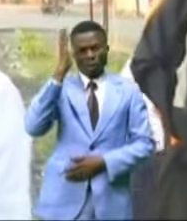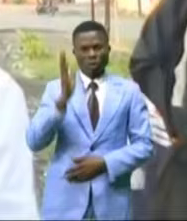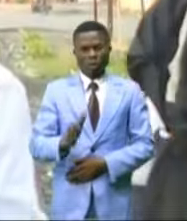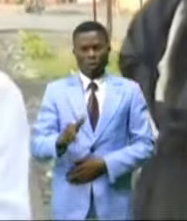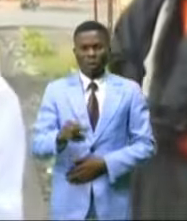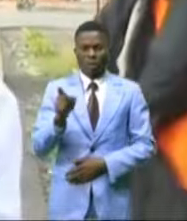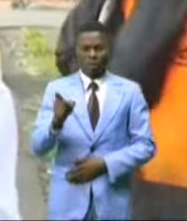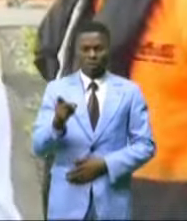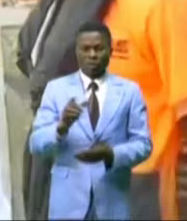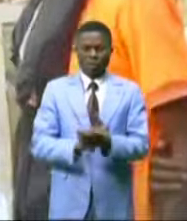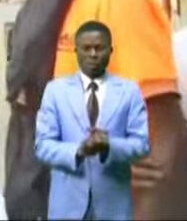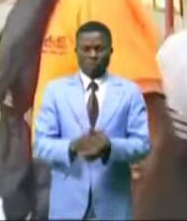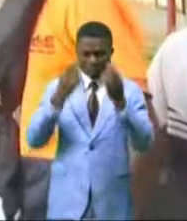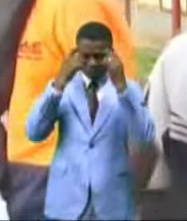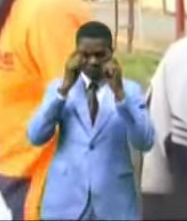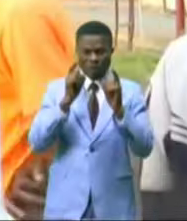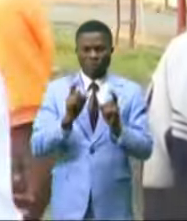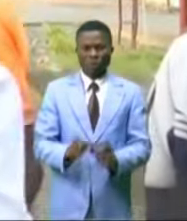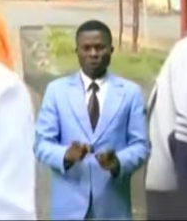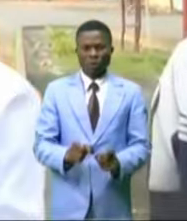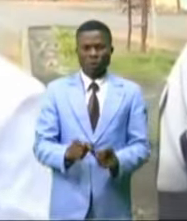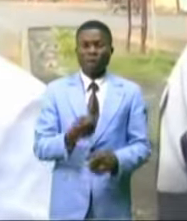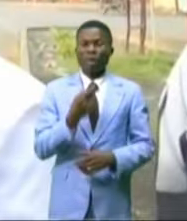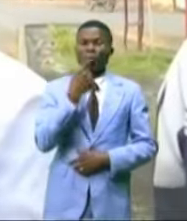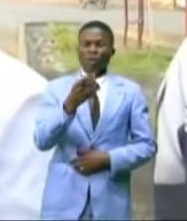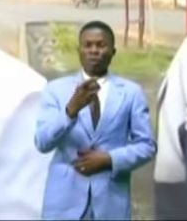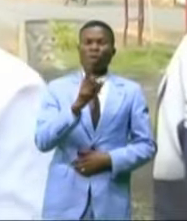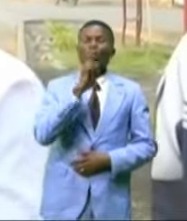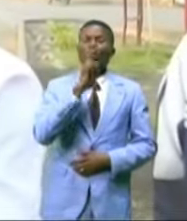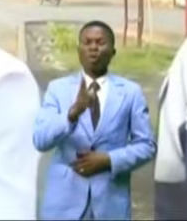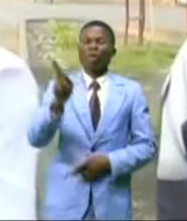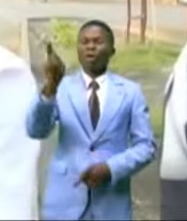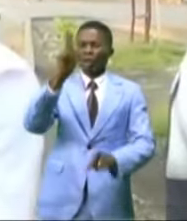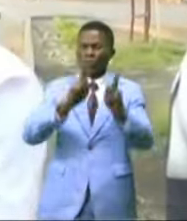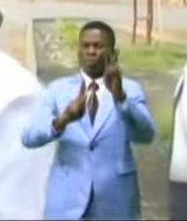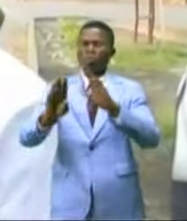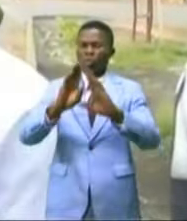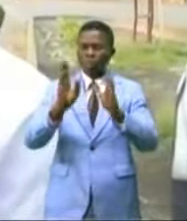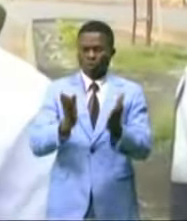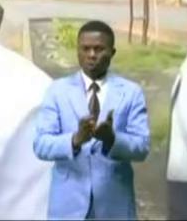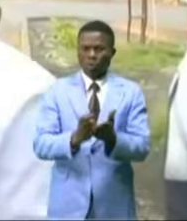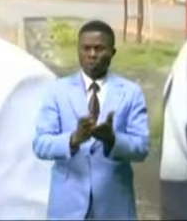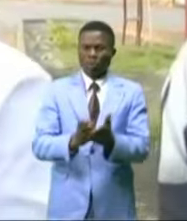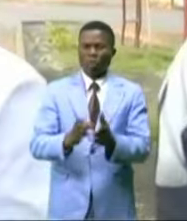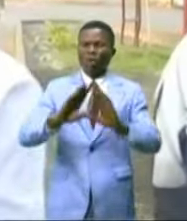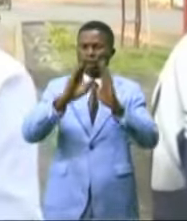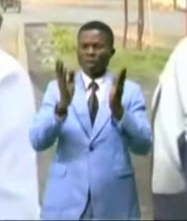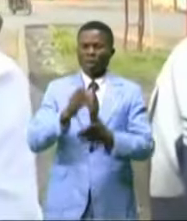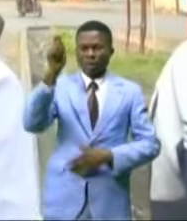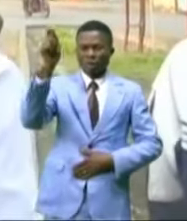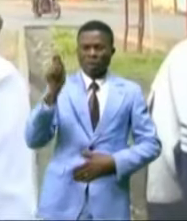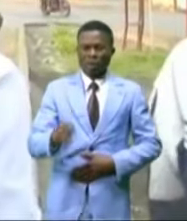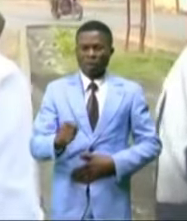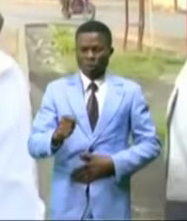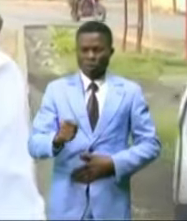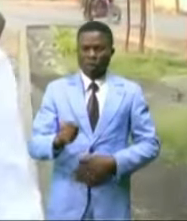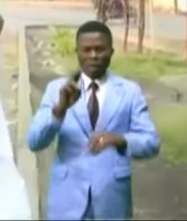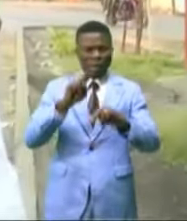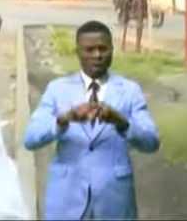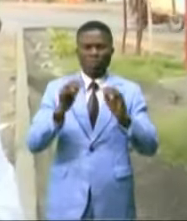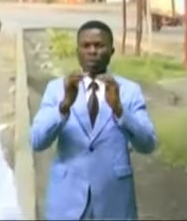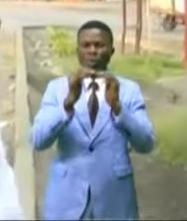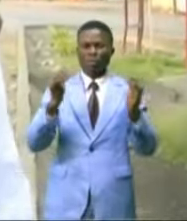ami tient à dire à sa population et à toutes les forces d'être apaisé